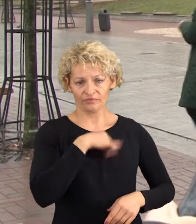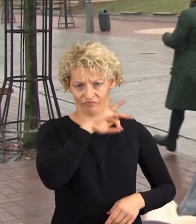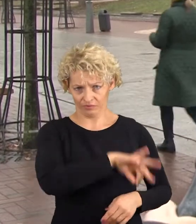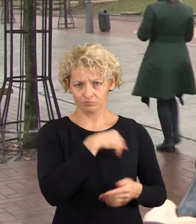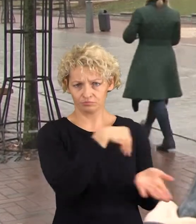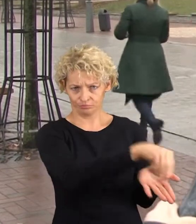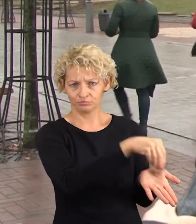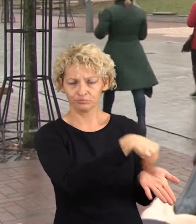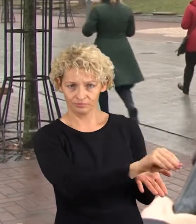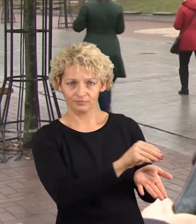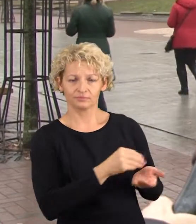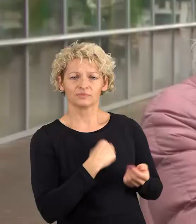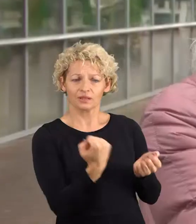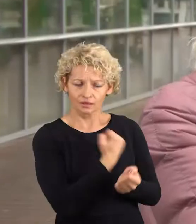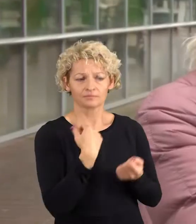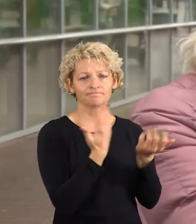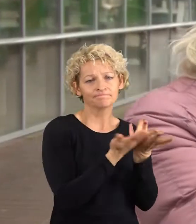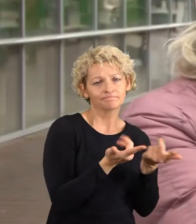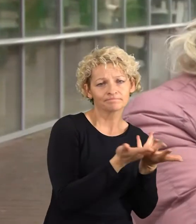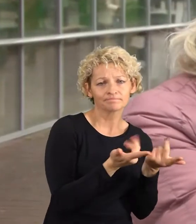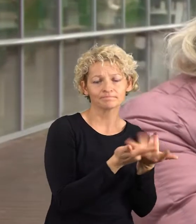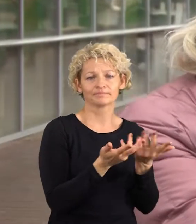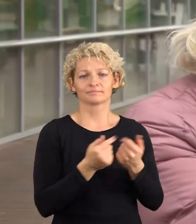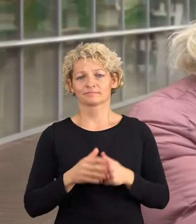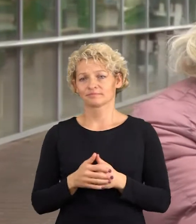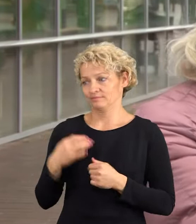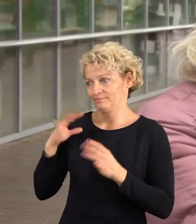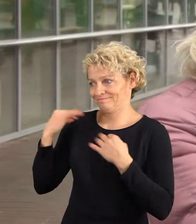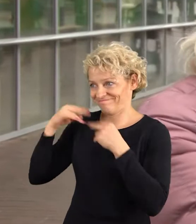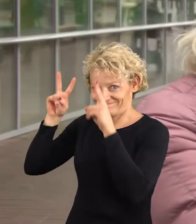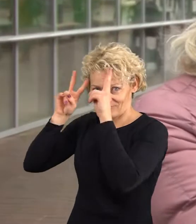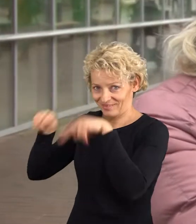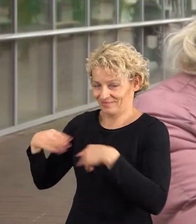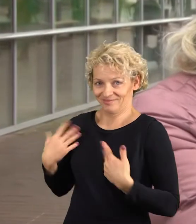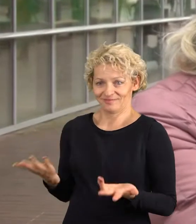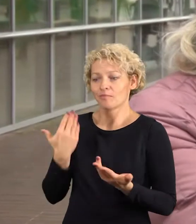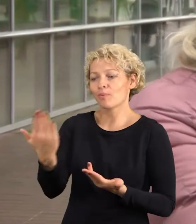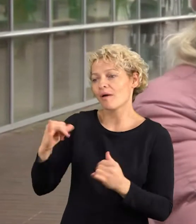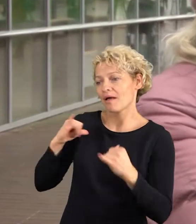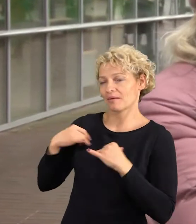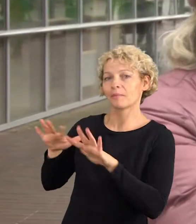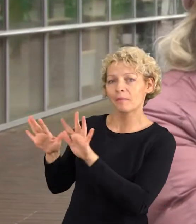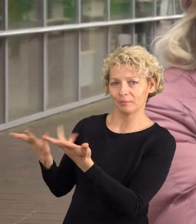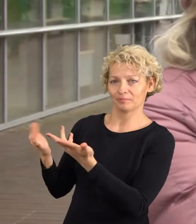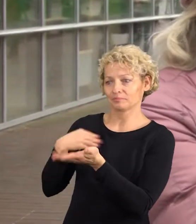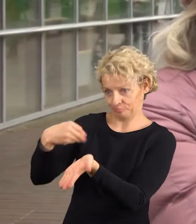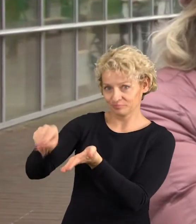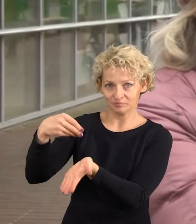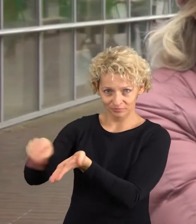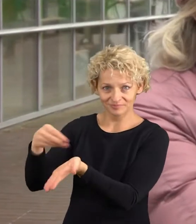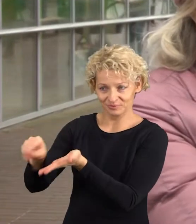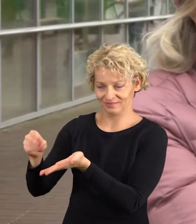ne, reikia pasiskaičiuoti. Nu, aš nežinau, kokia ta procedūra būtų, ta pirkimo. Na, eini kaip į parduotuvę